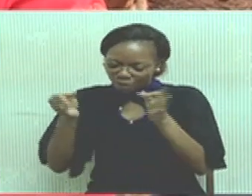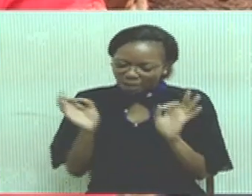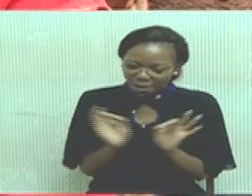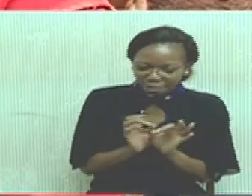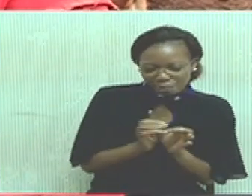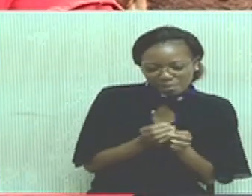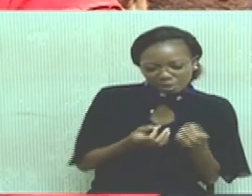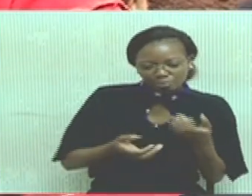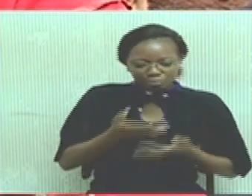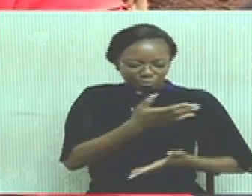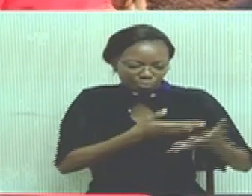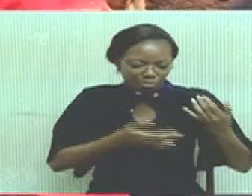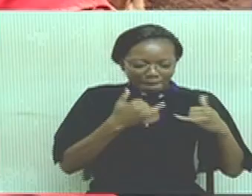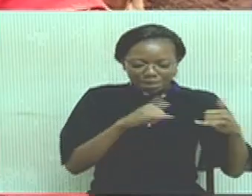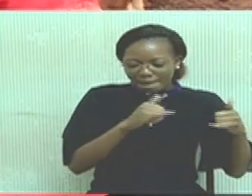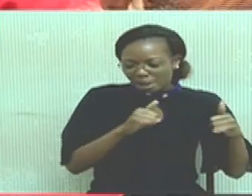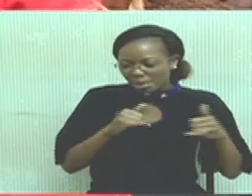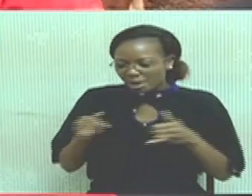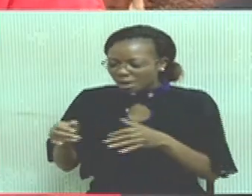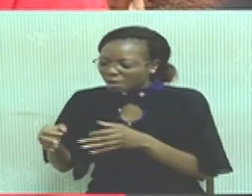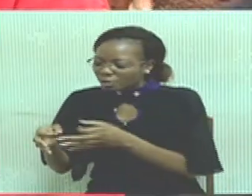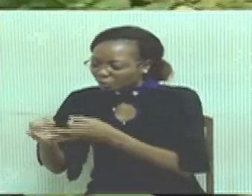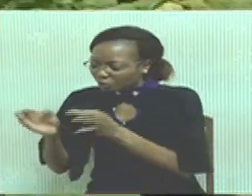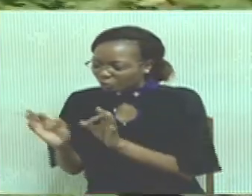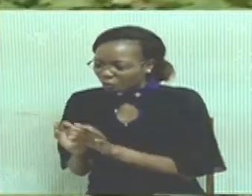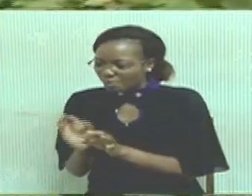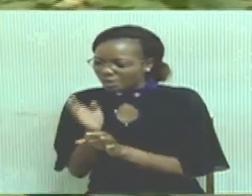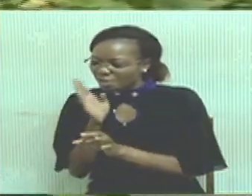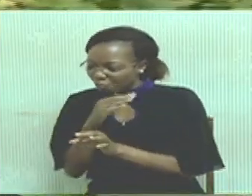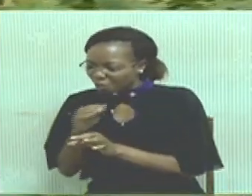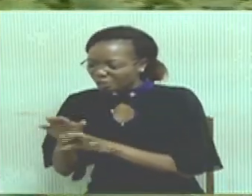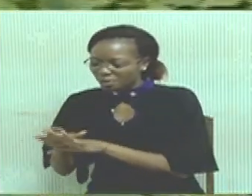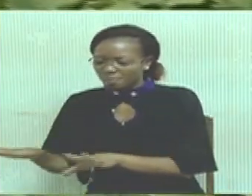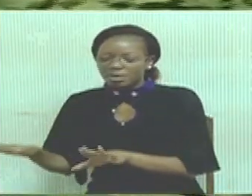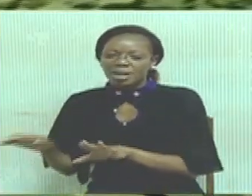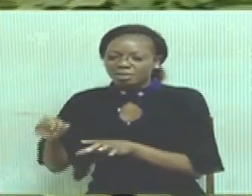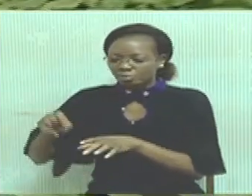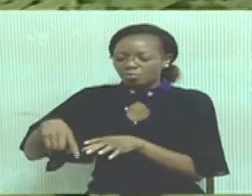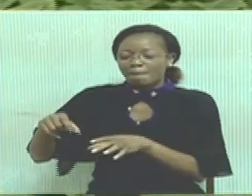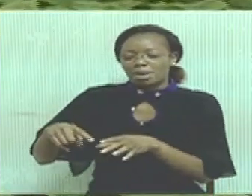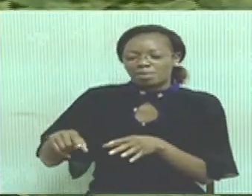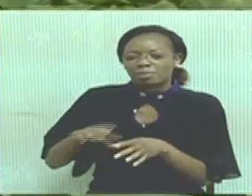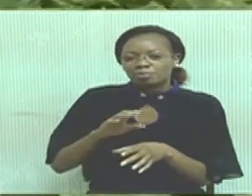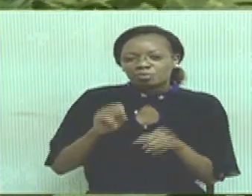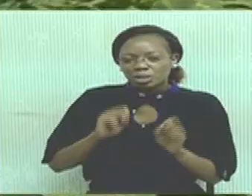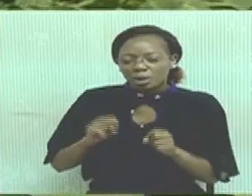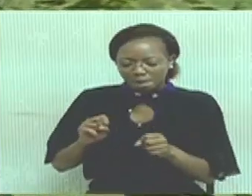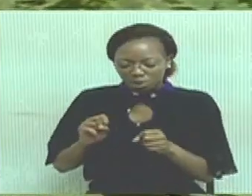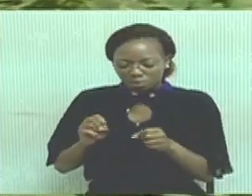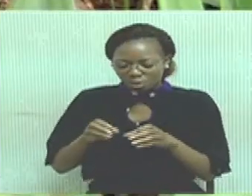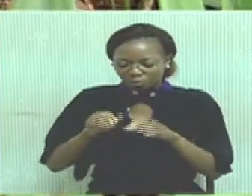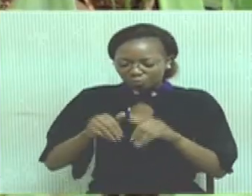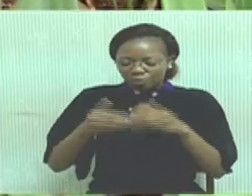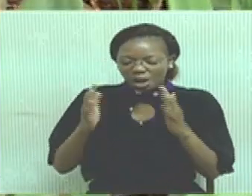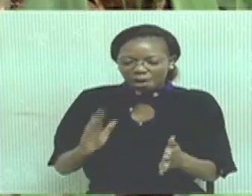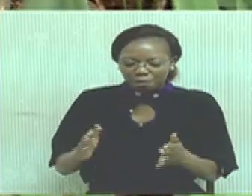shamba. Alafu nyasi inakuwa kidogo na inatosha ng'ombe. Hapo awali mama huyu alikuwa anatumia muda mwingi